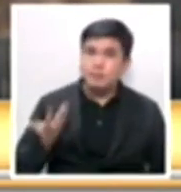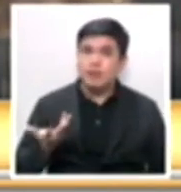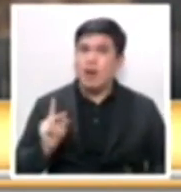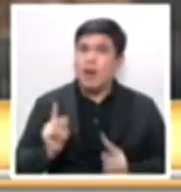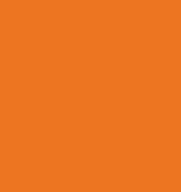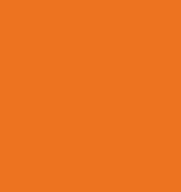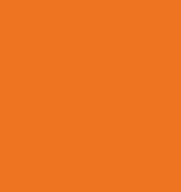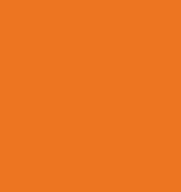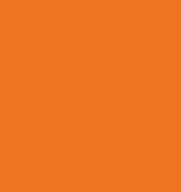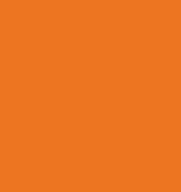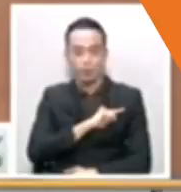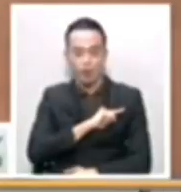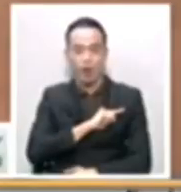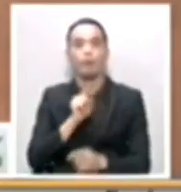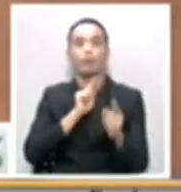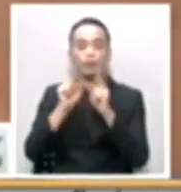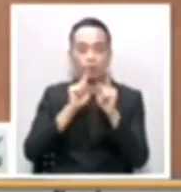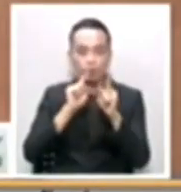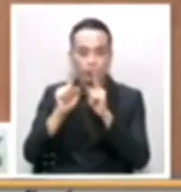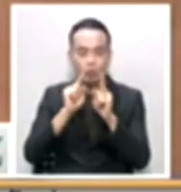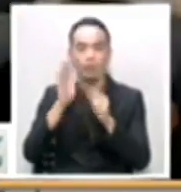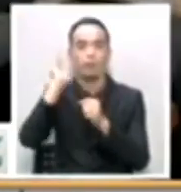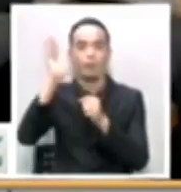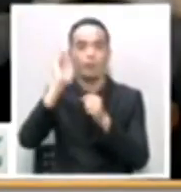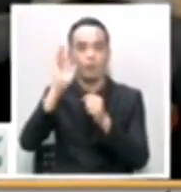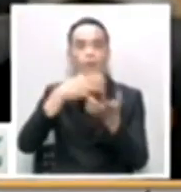รมการทั้งหลาย เชิญท่านจิรัตครับ